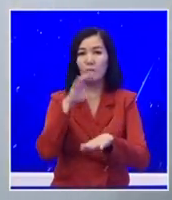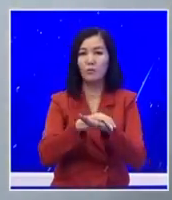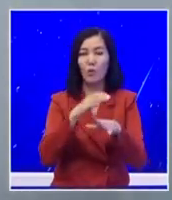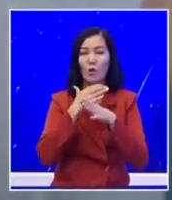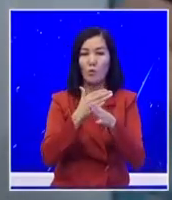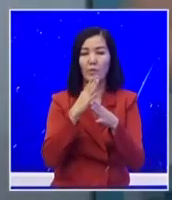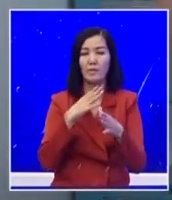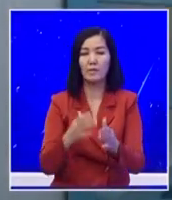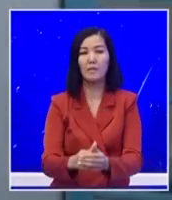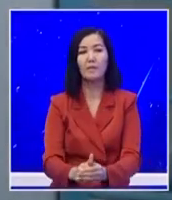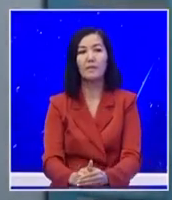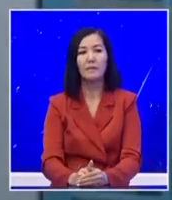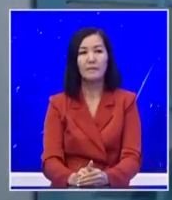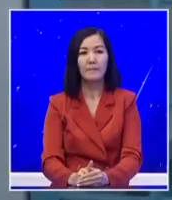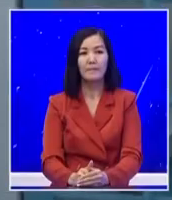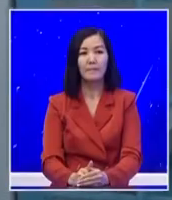ұстауға көмектесті.